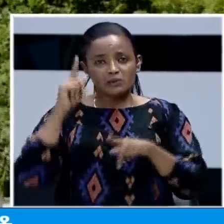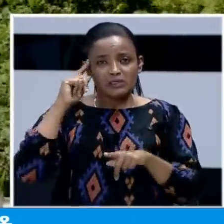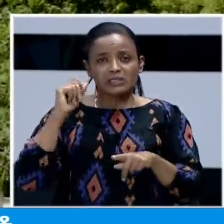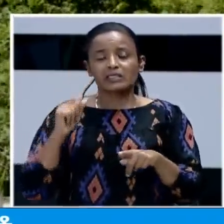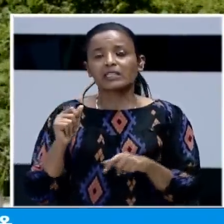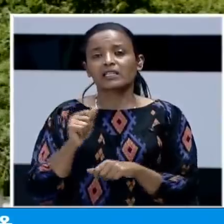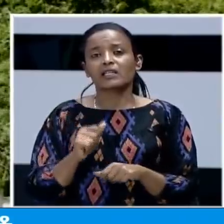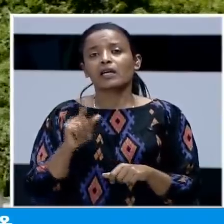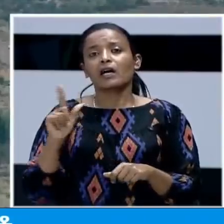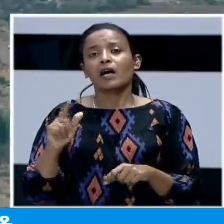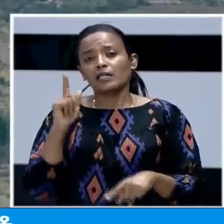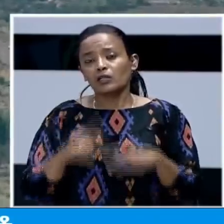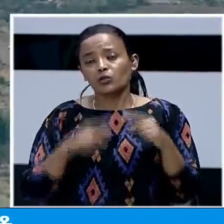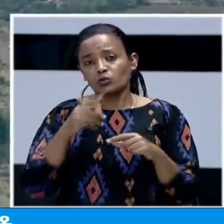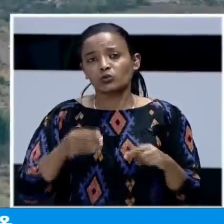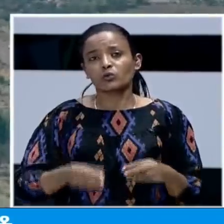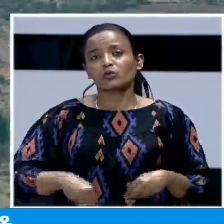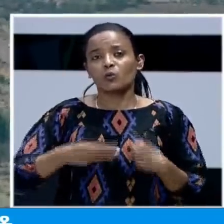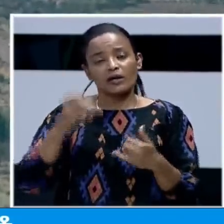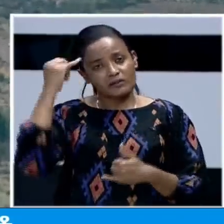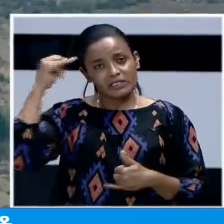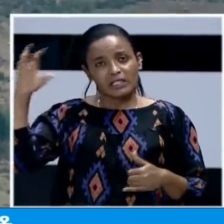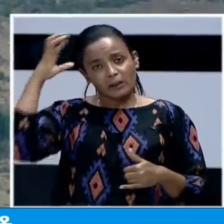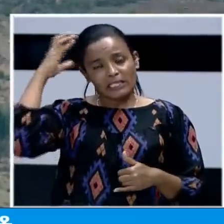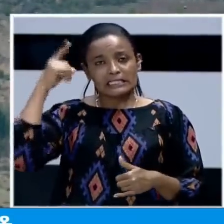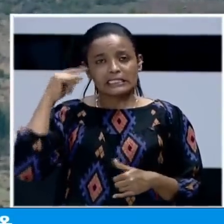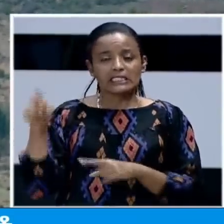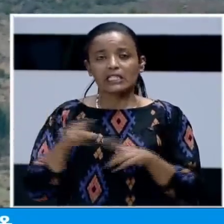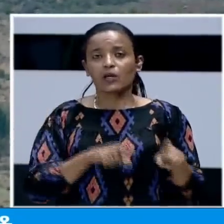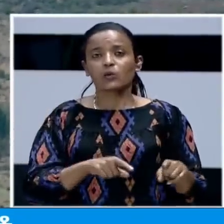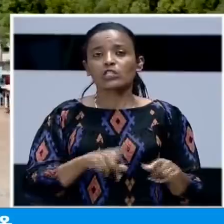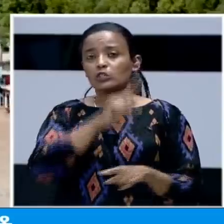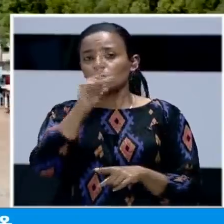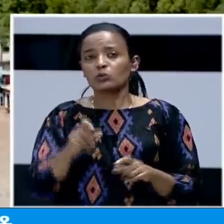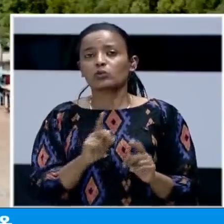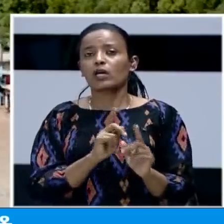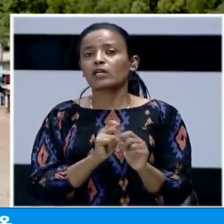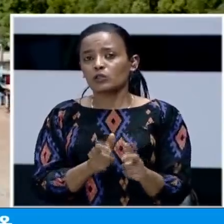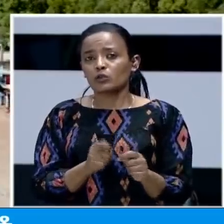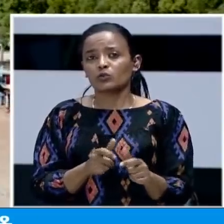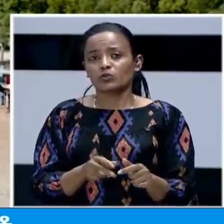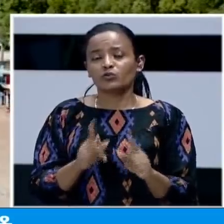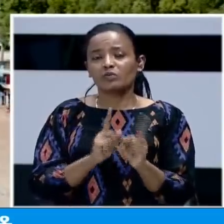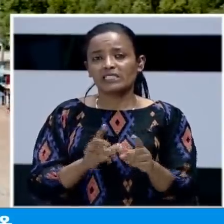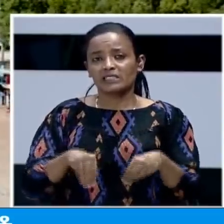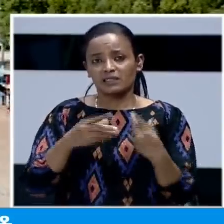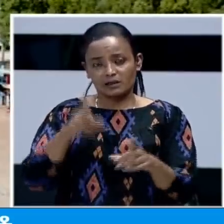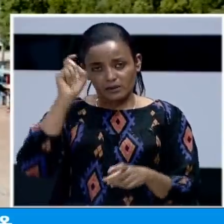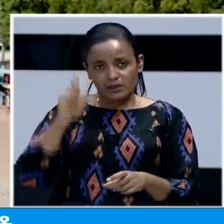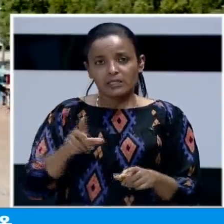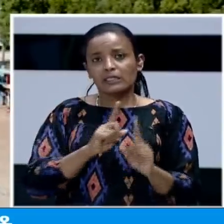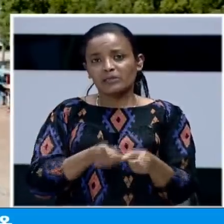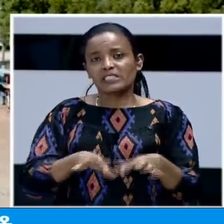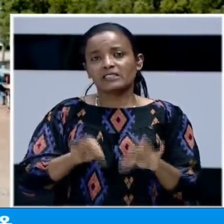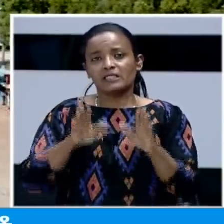اللو بايتا اي كل ون زبالو توم وهاب تريتوم من قصة تجراي ون نحطونا قلتوف من لاش كيب يقبعن كساب من لاش